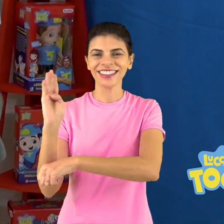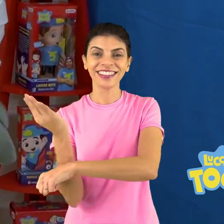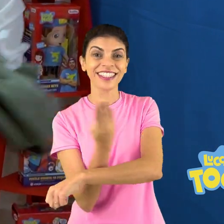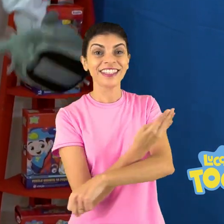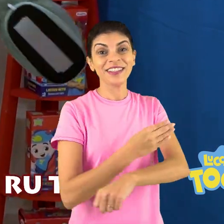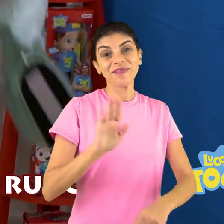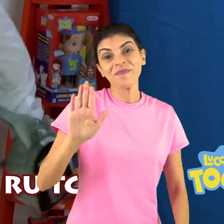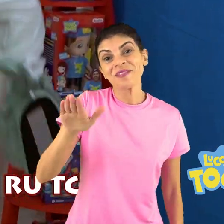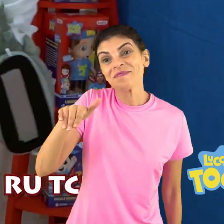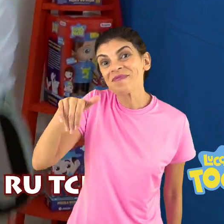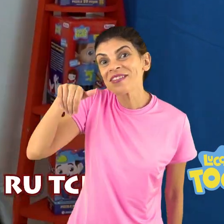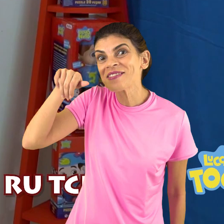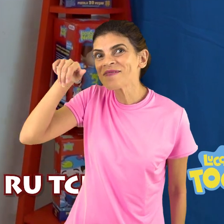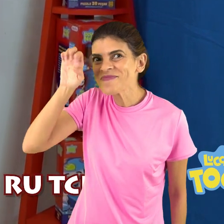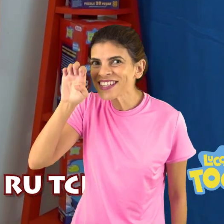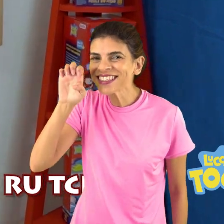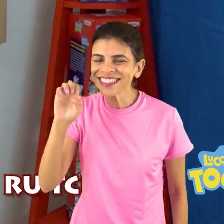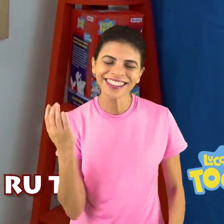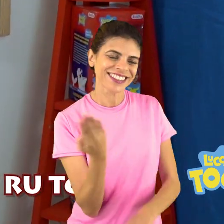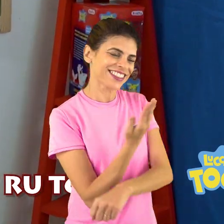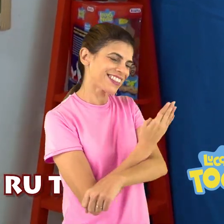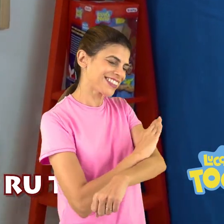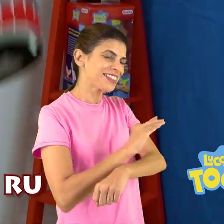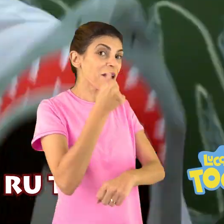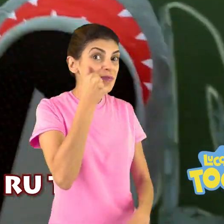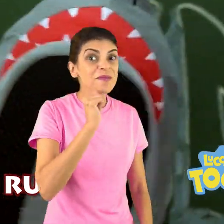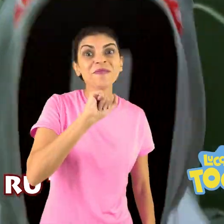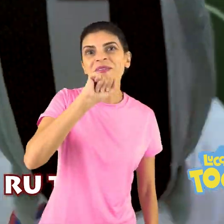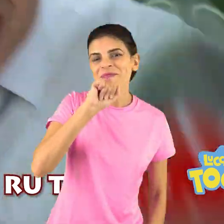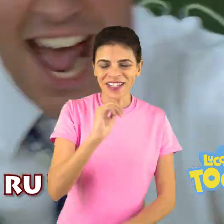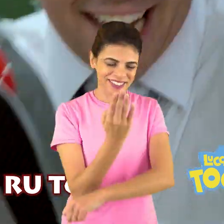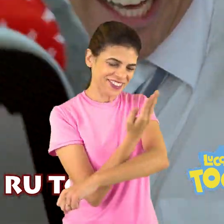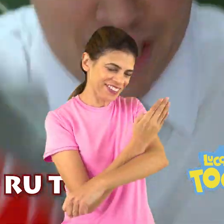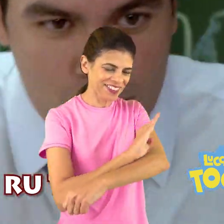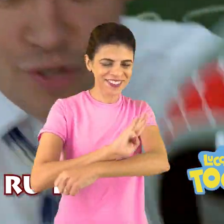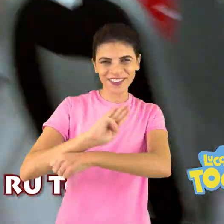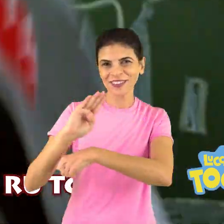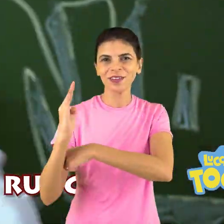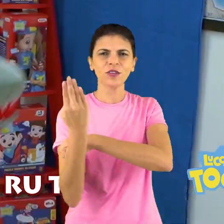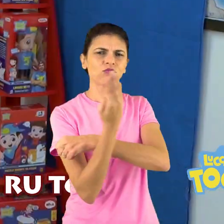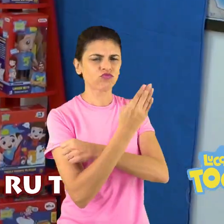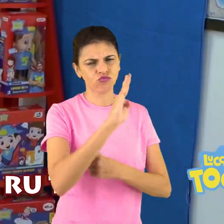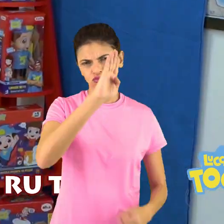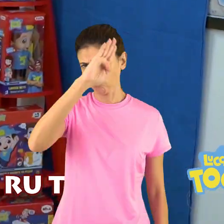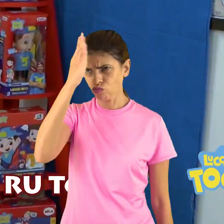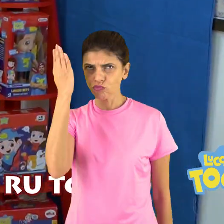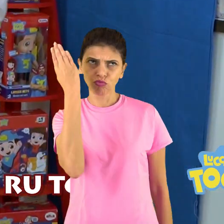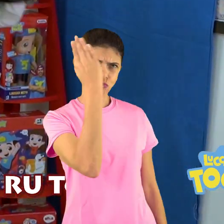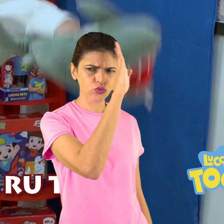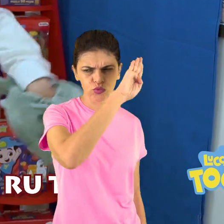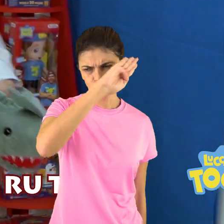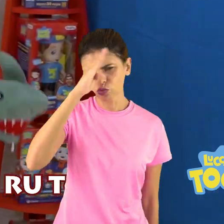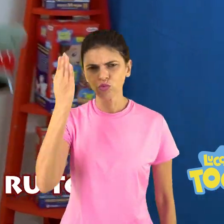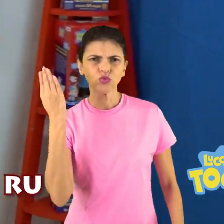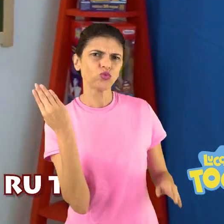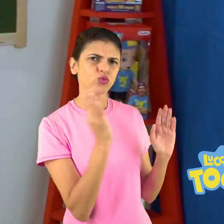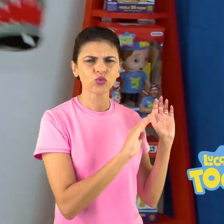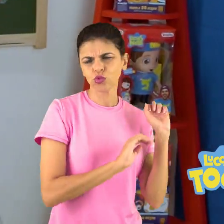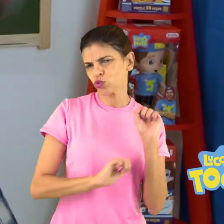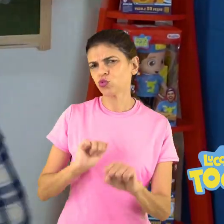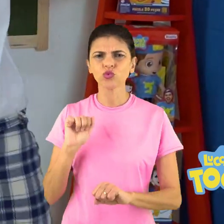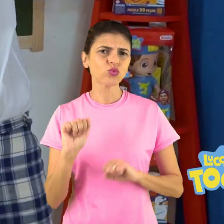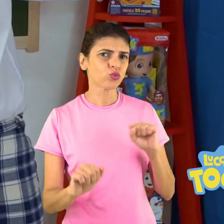chu-chu-chu. Mommy shark, chu-chu-ru-chu, mommy shark, chu-chu-ru-chu, mommy shark,